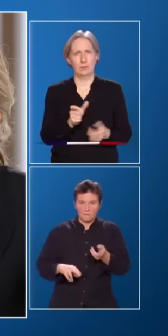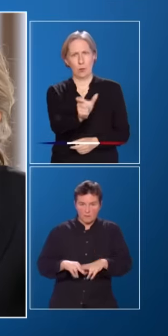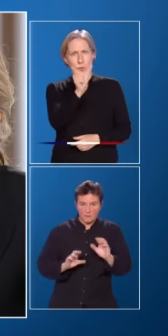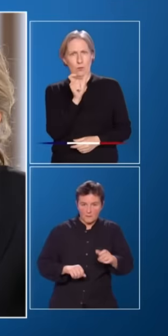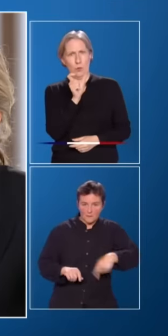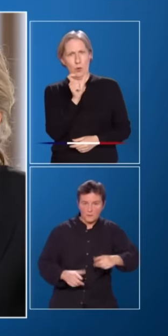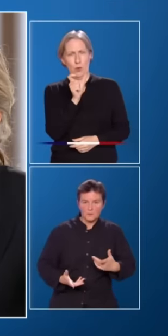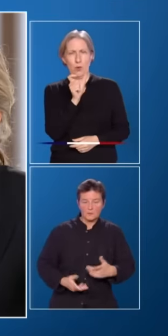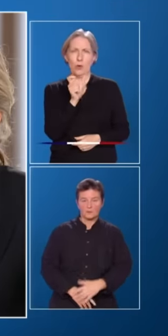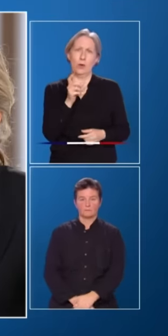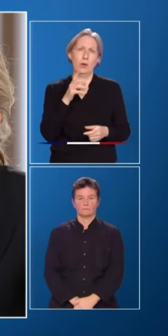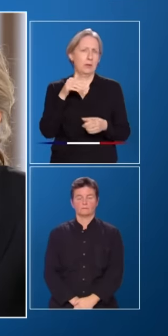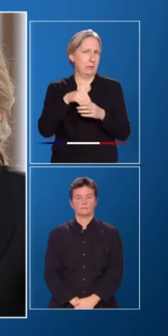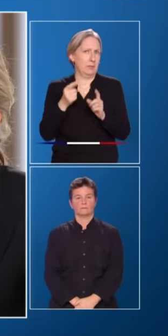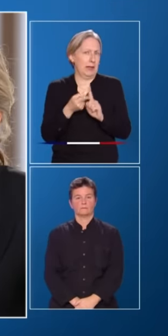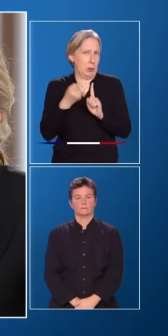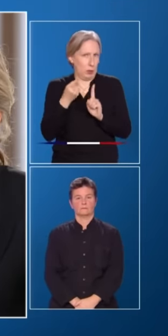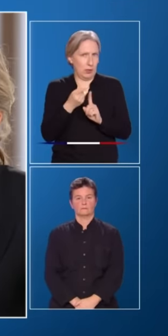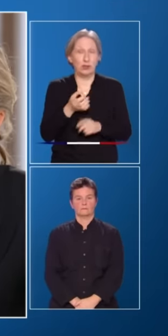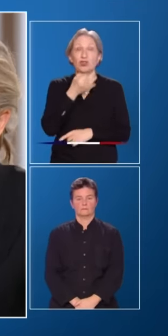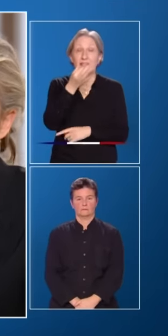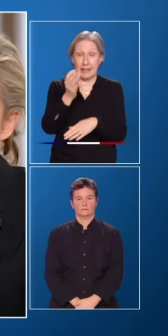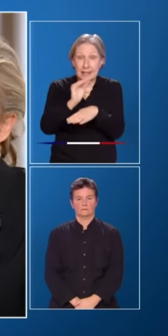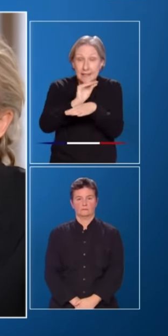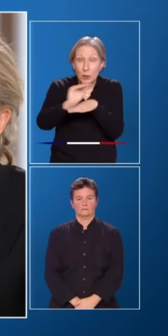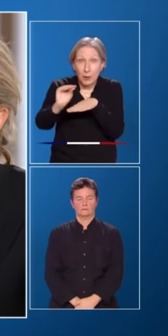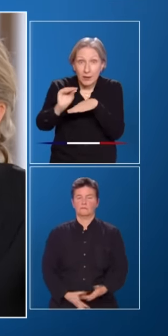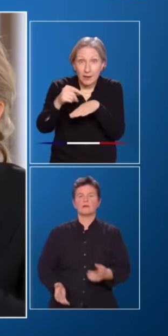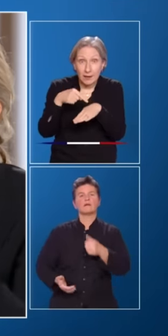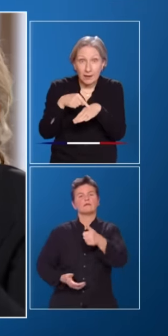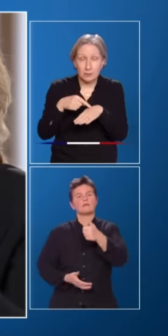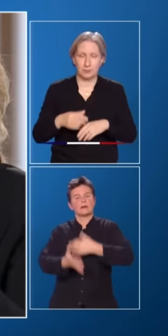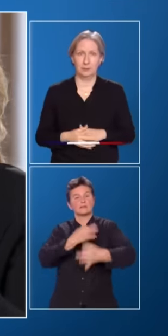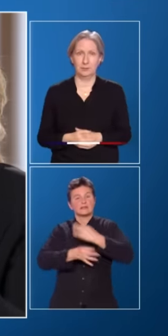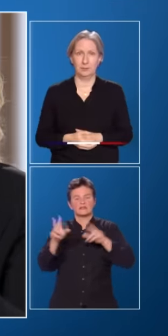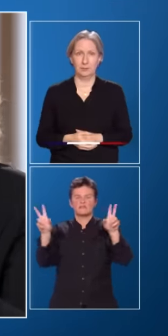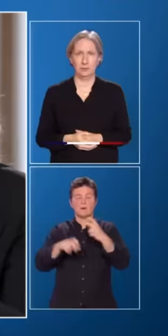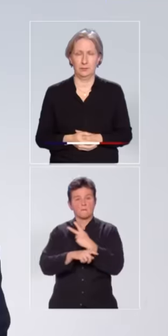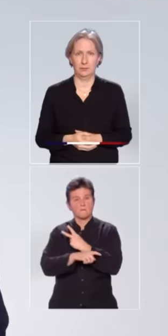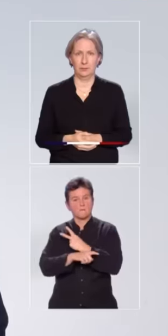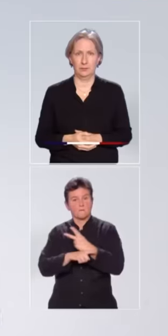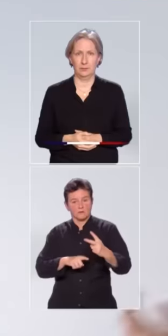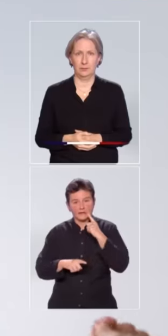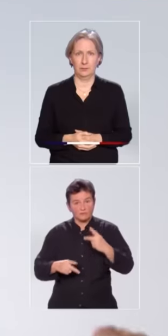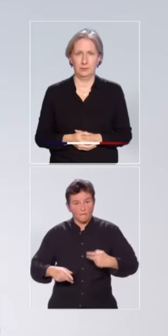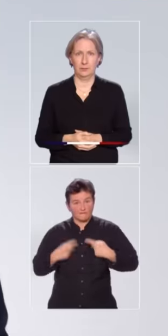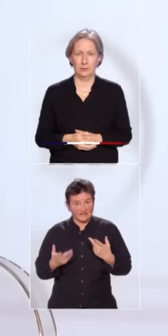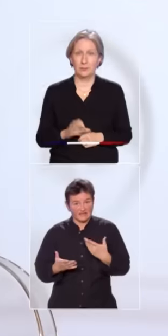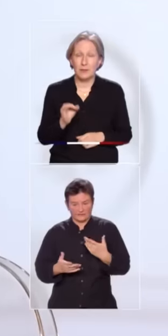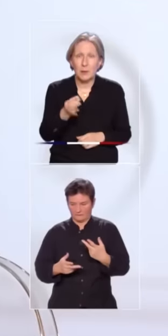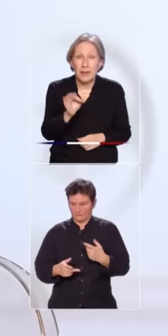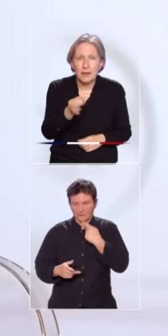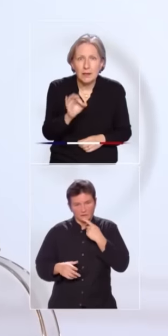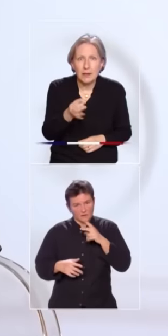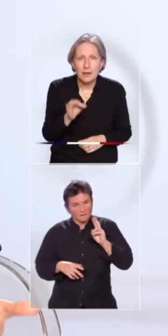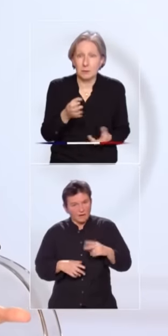a des connotations particulières, je vous dis la sécurité. Mais vous-même, vous avez utilisé menace existentielle. Mais oui, mais existentielle, ça veut dire